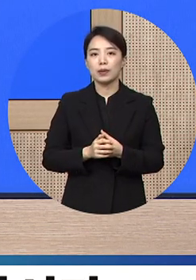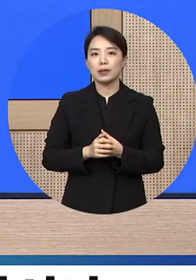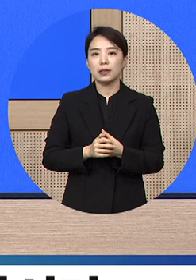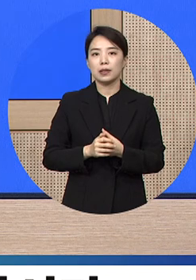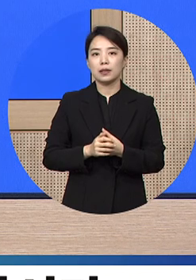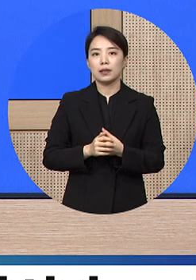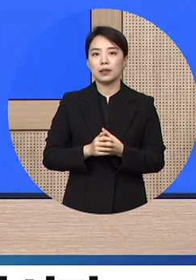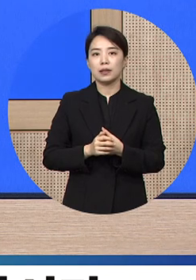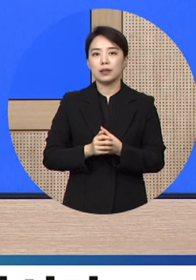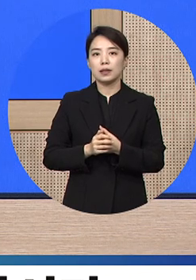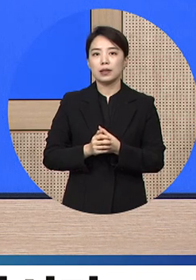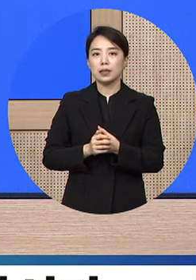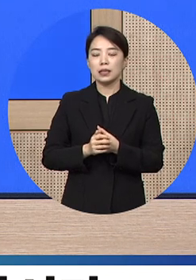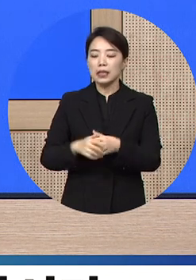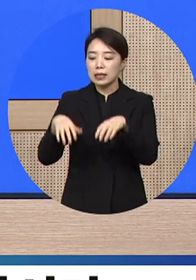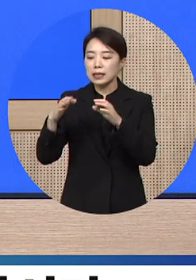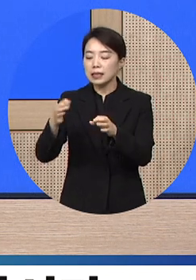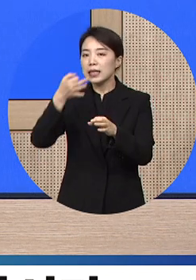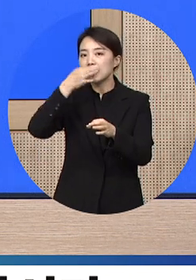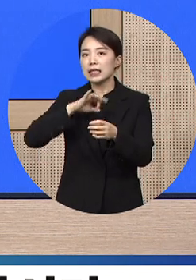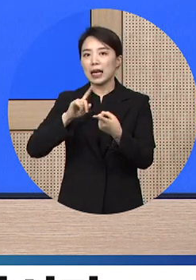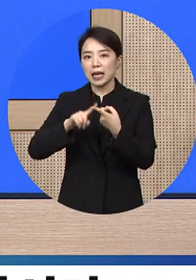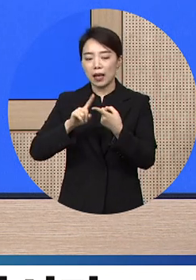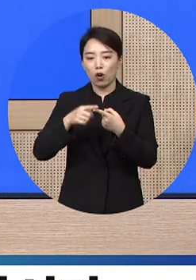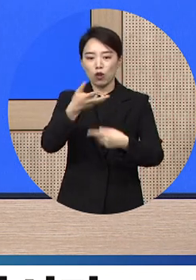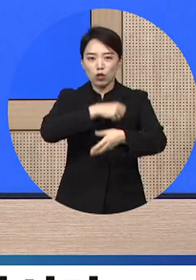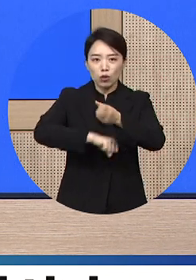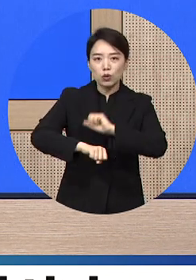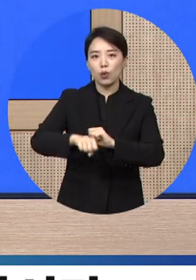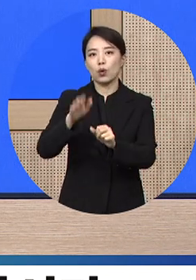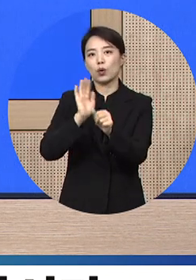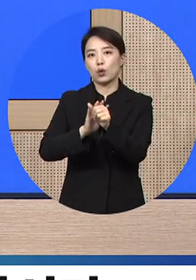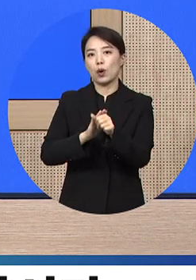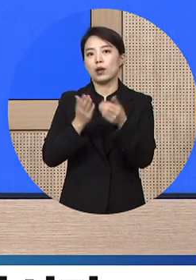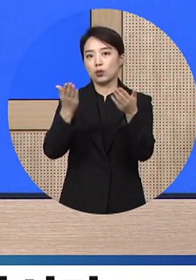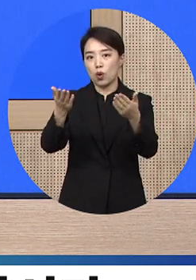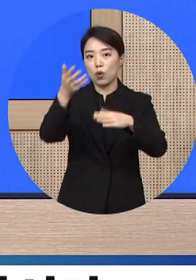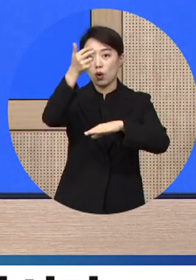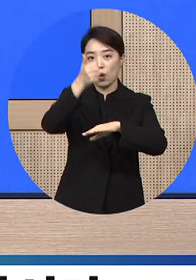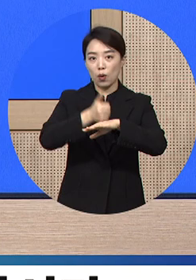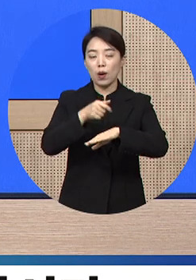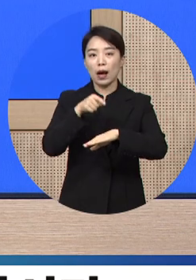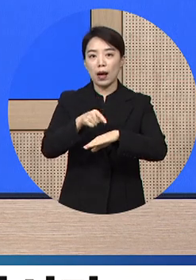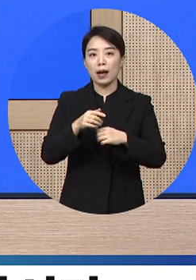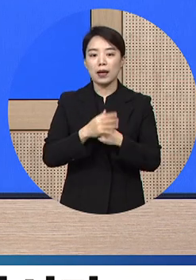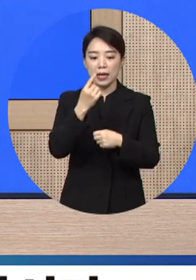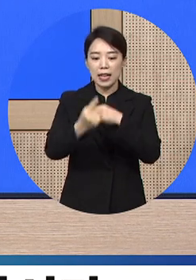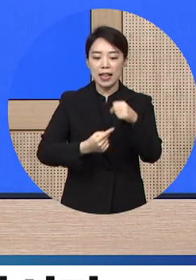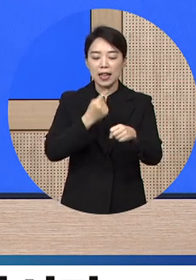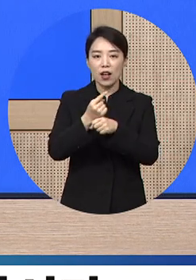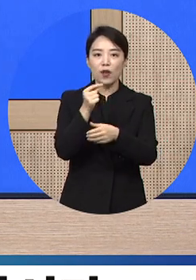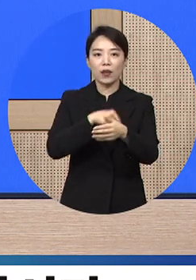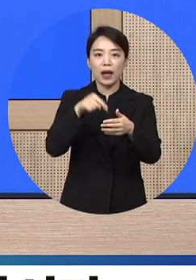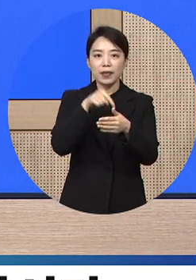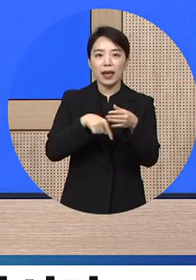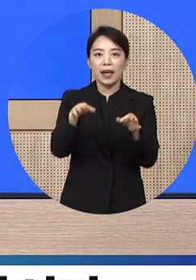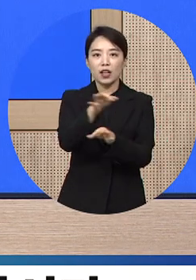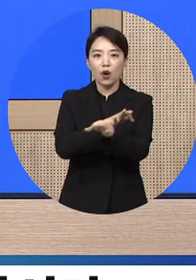이 금리 정책에 있어서도 가장 적극적인 정책을 폈습니다. 그 결과 1년 안에 경제 위기를